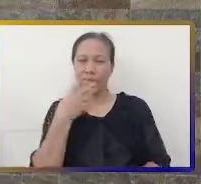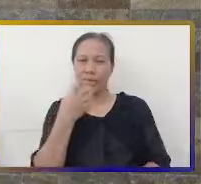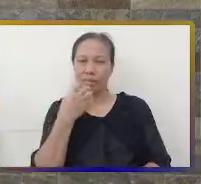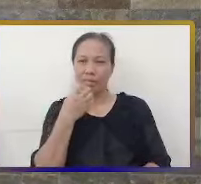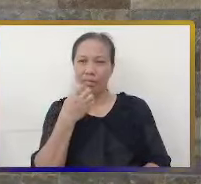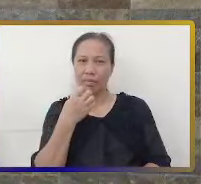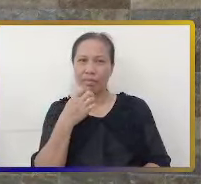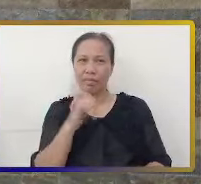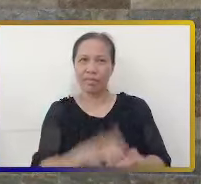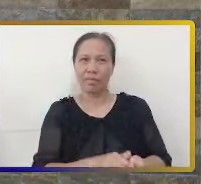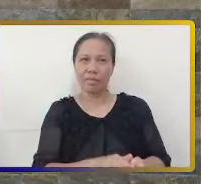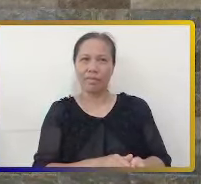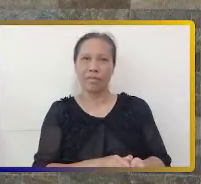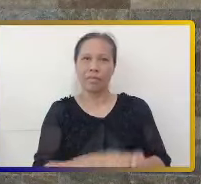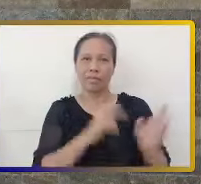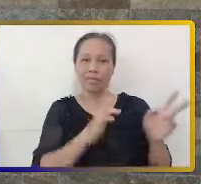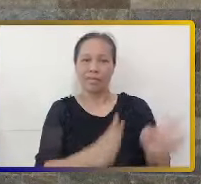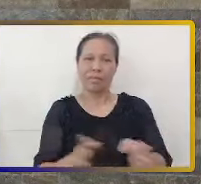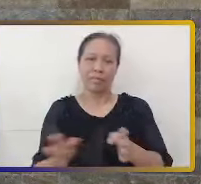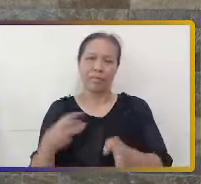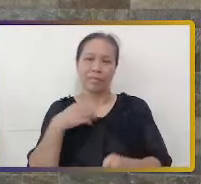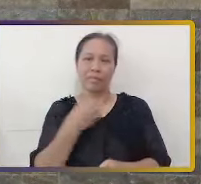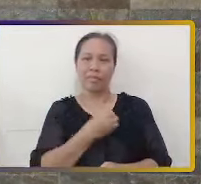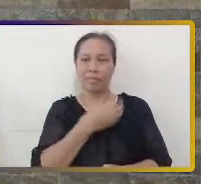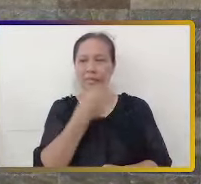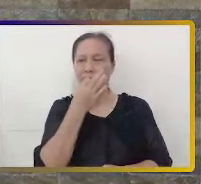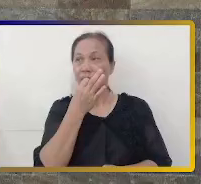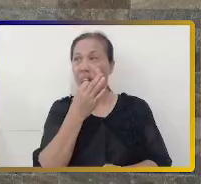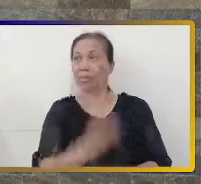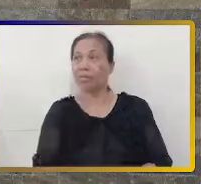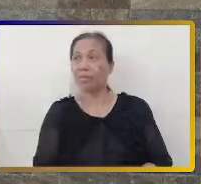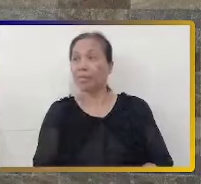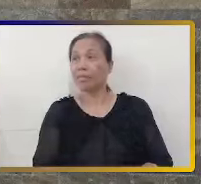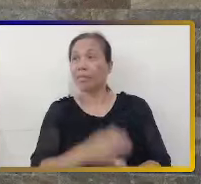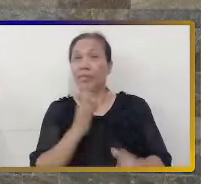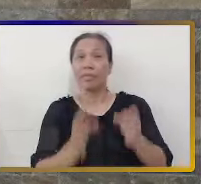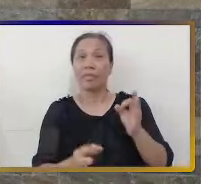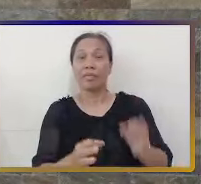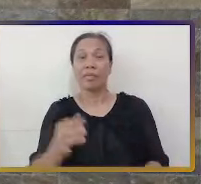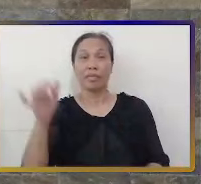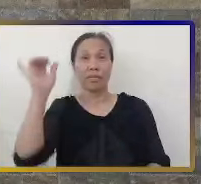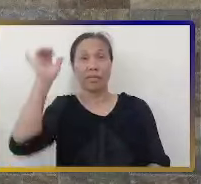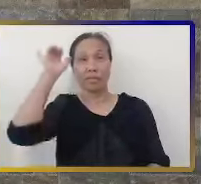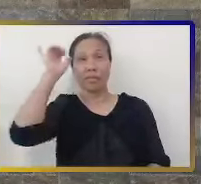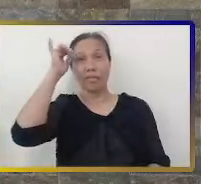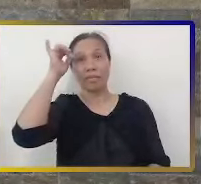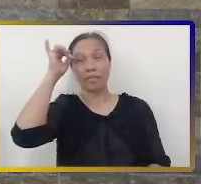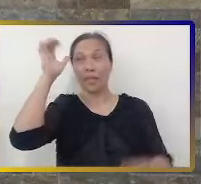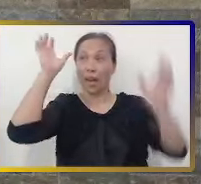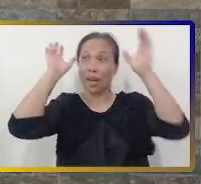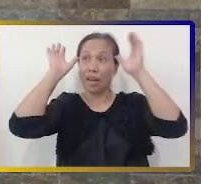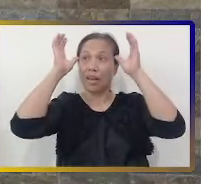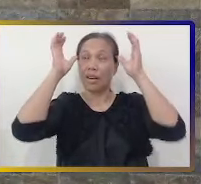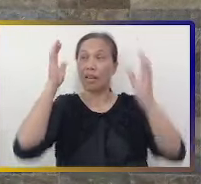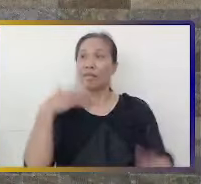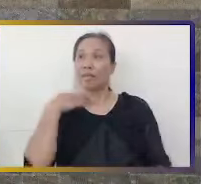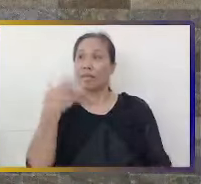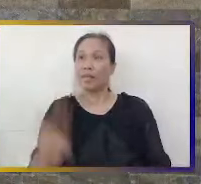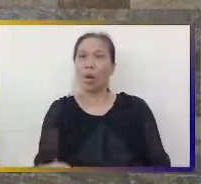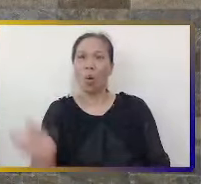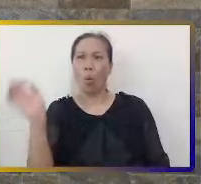ng ox you understand that kung ang yung kung Iyung baka ang gumigiik ng pagkain pag namatay na yun wala ng